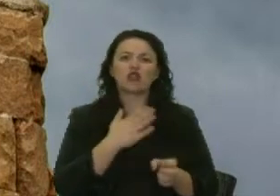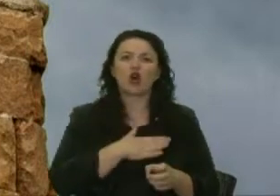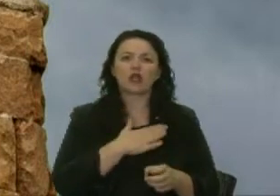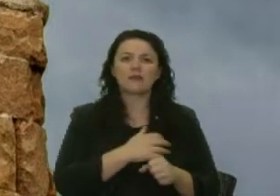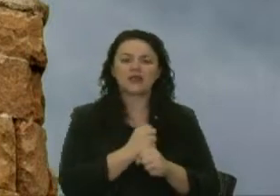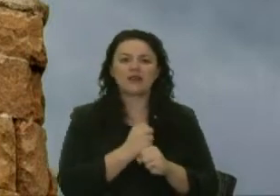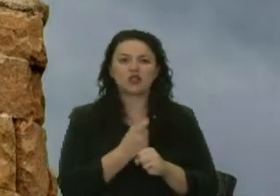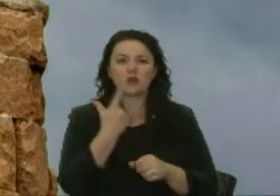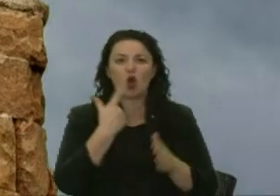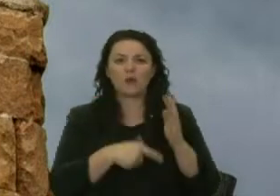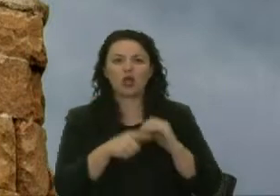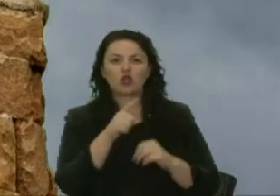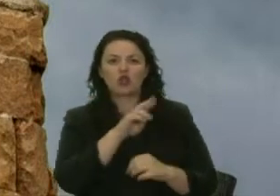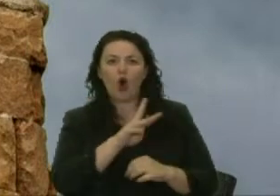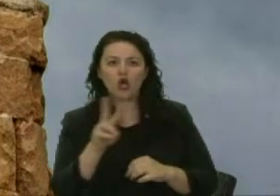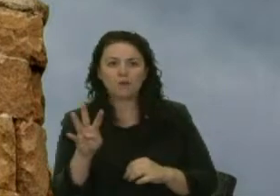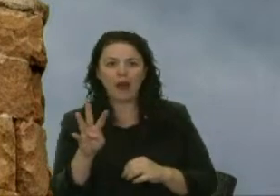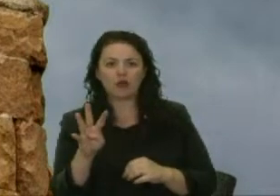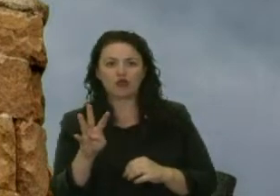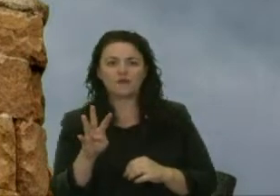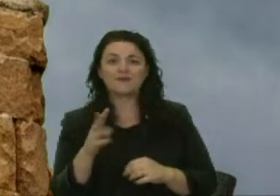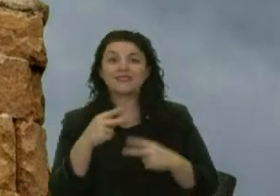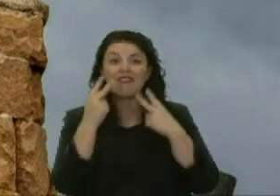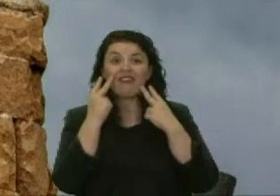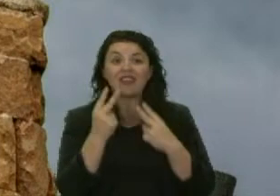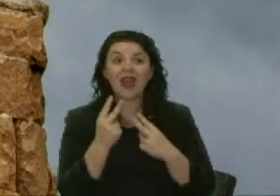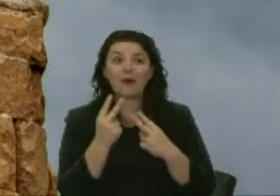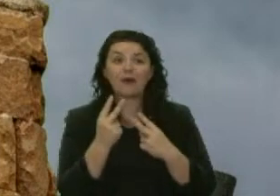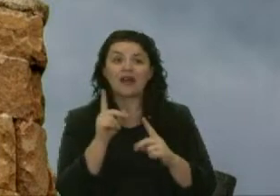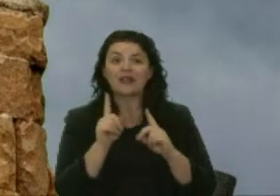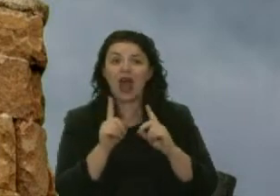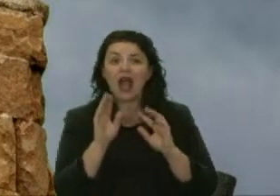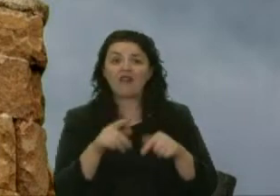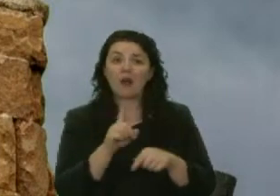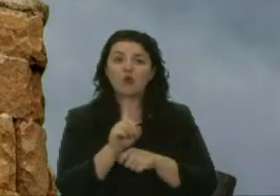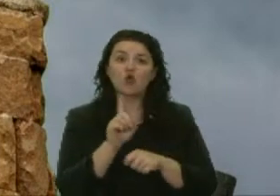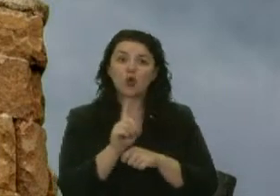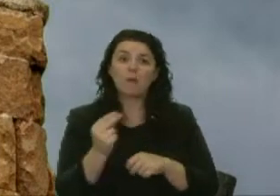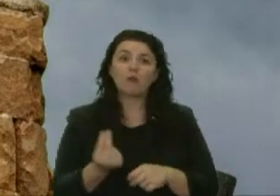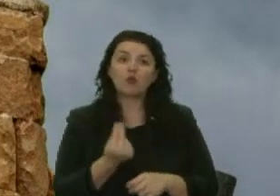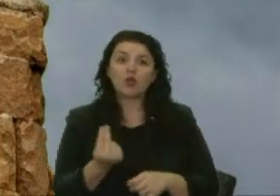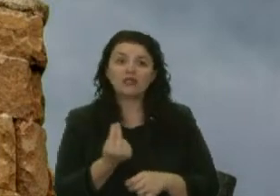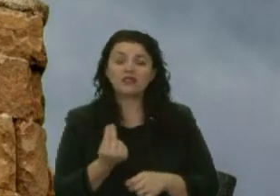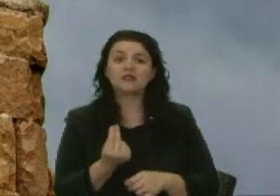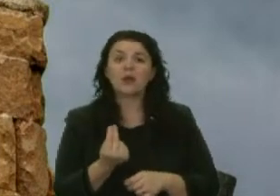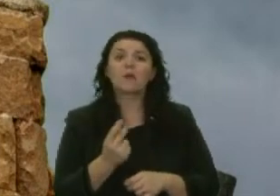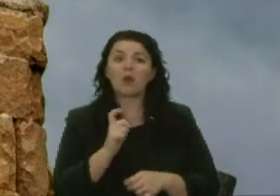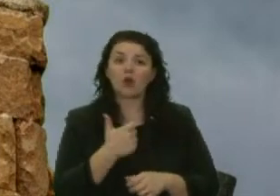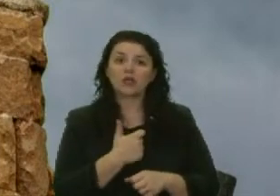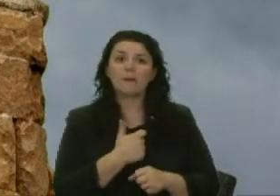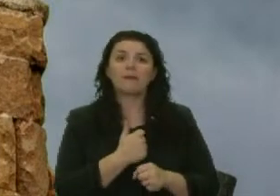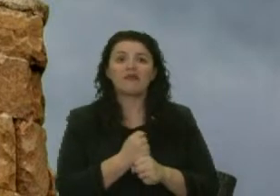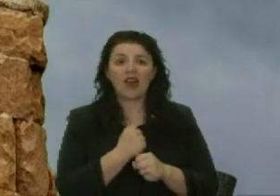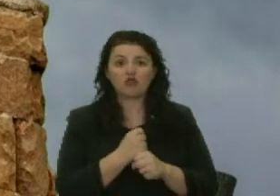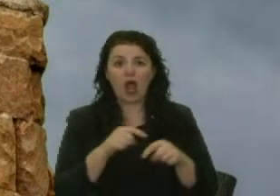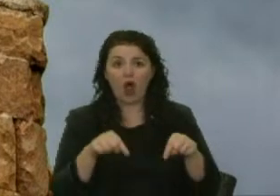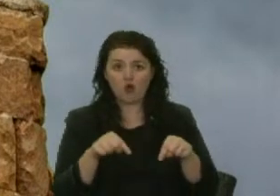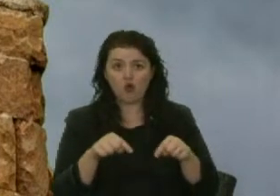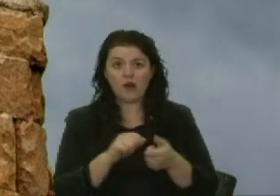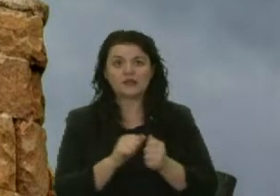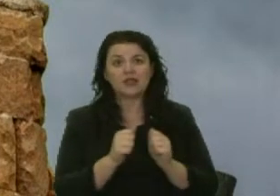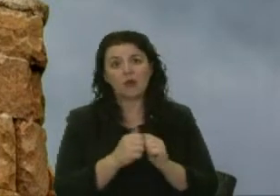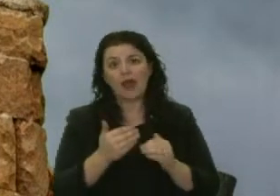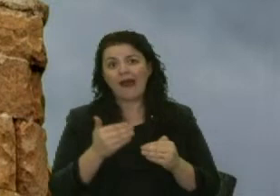în 2024 și să vedem ă dacă avem lucruri pe care să le îmbunătățim De ce să nu putem face acum sau pe parcursul pe